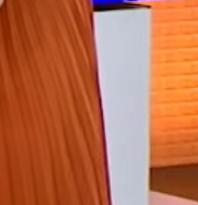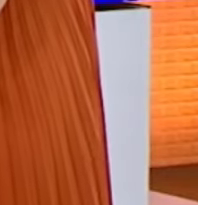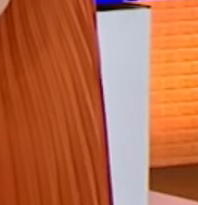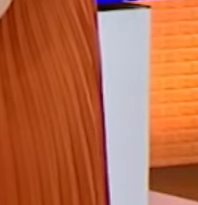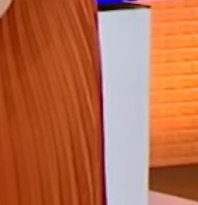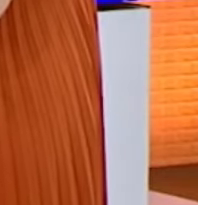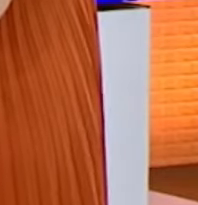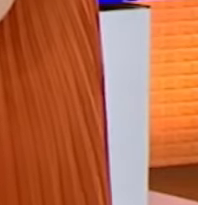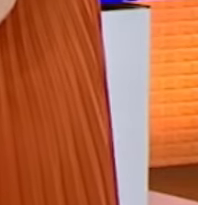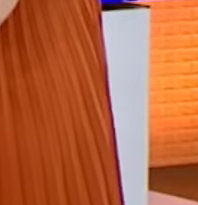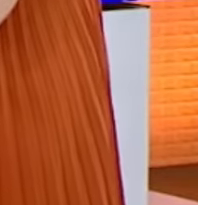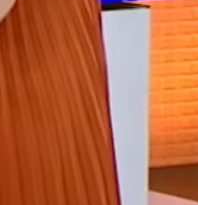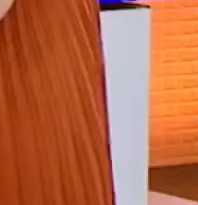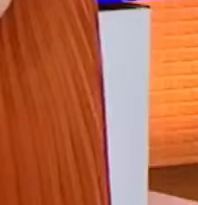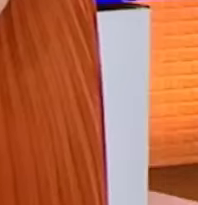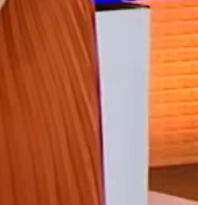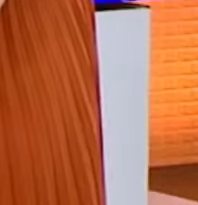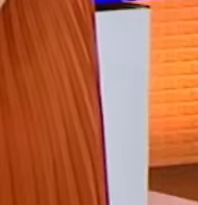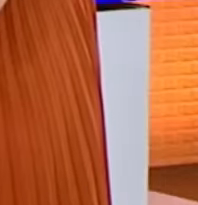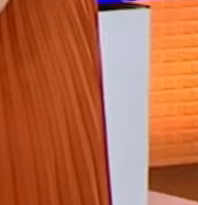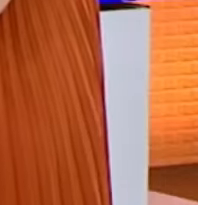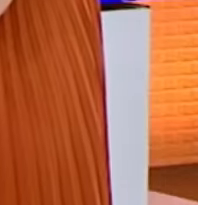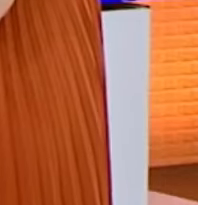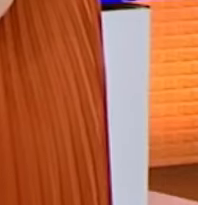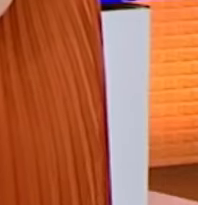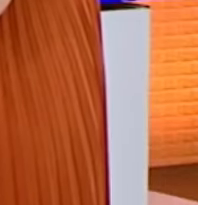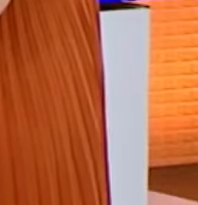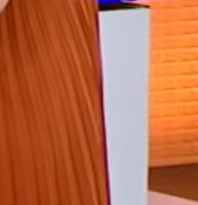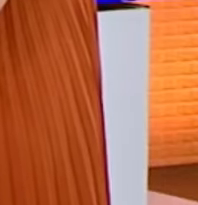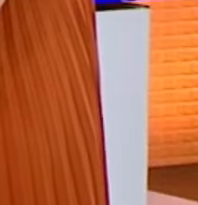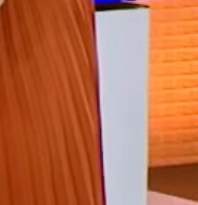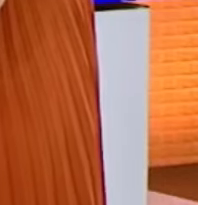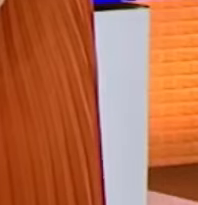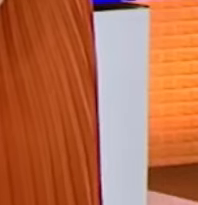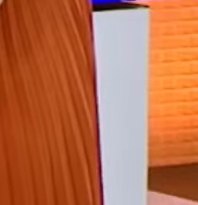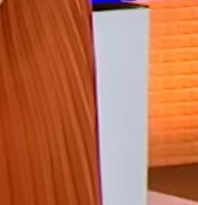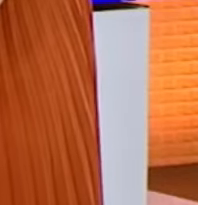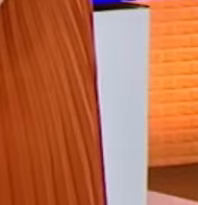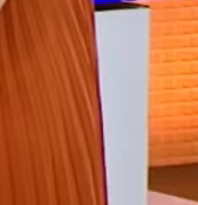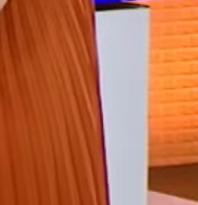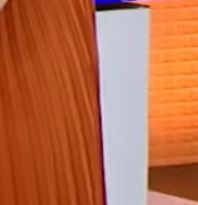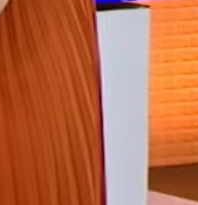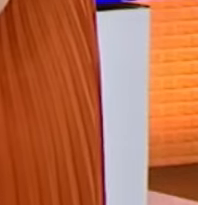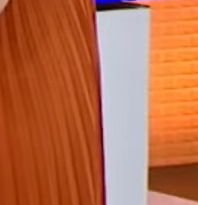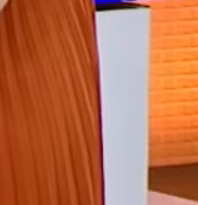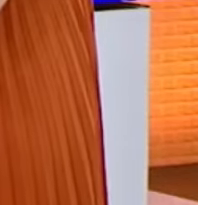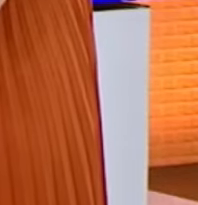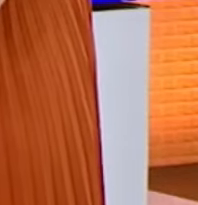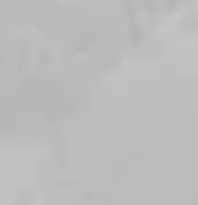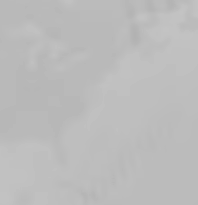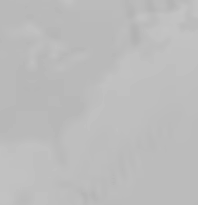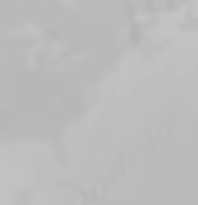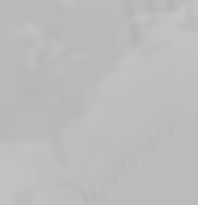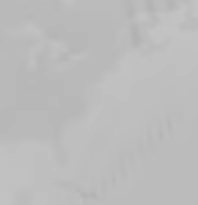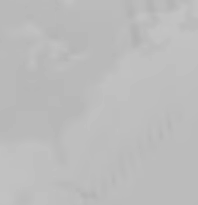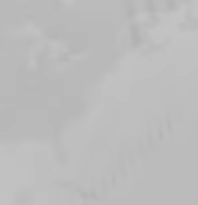kapuso abroad, subaybayan niyo po kami sa GMA Pinoy TV at sa www.gmanews.tv.